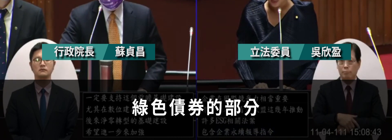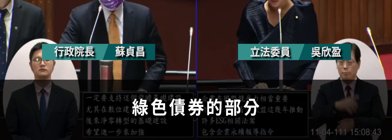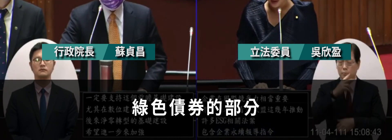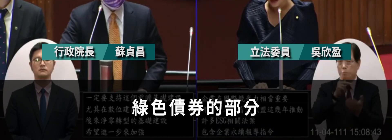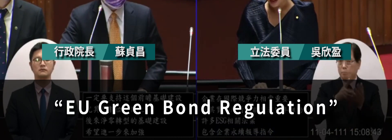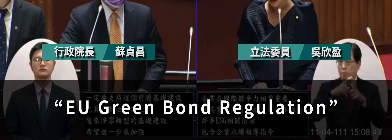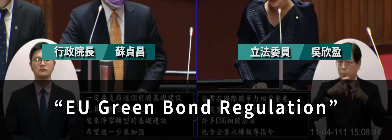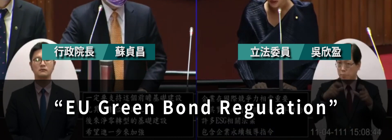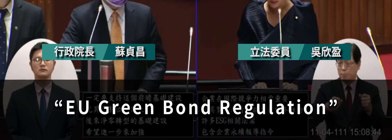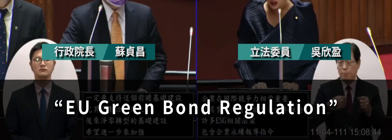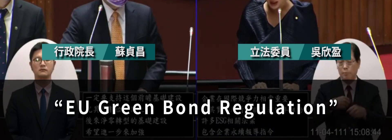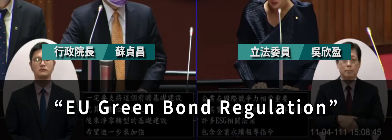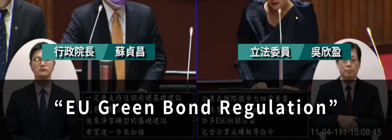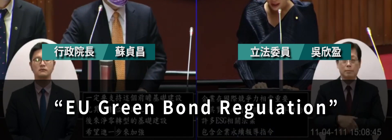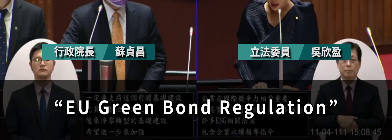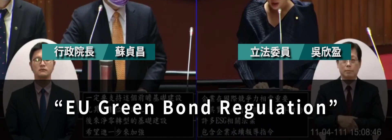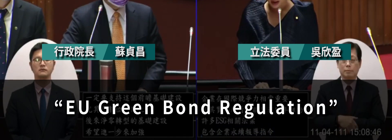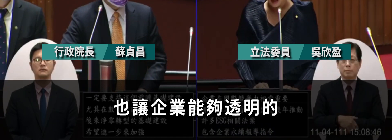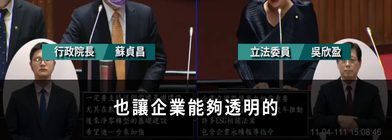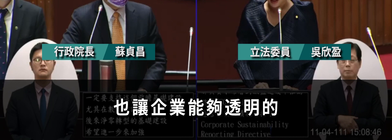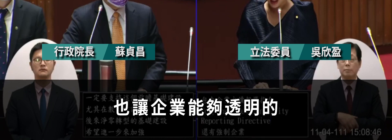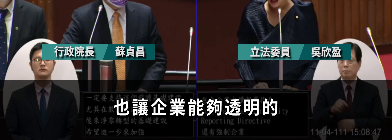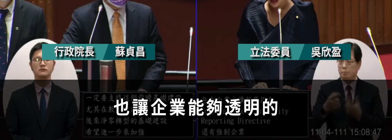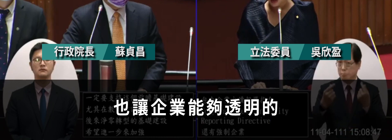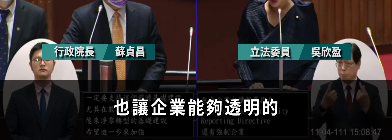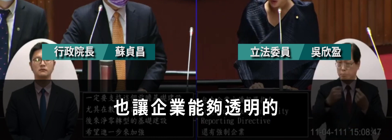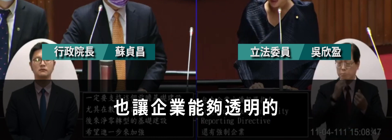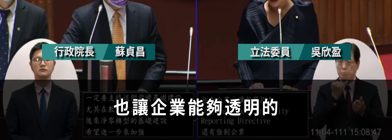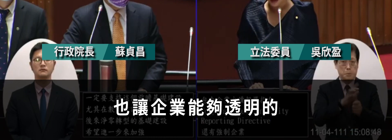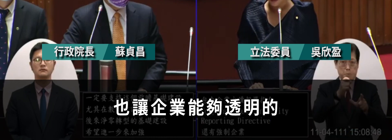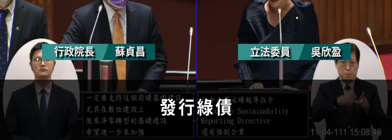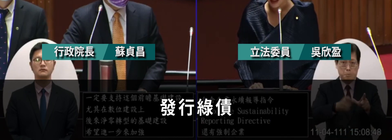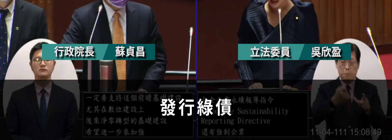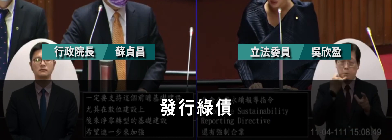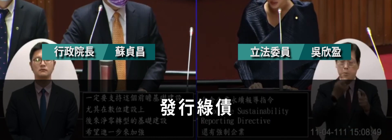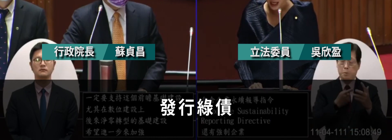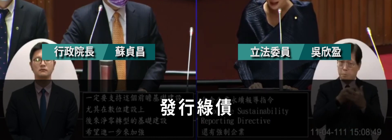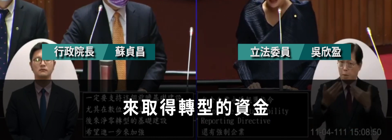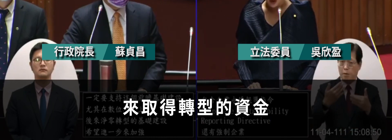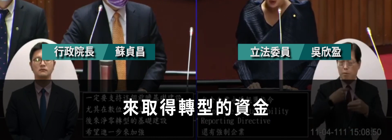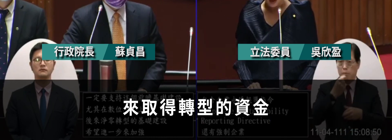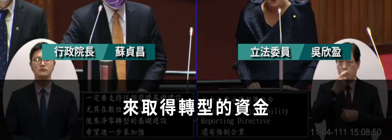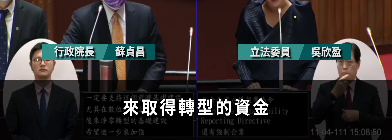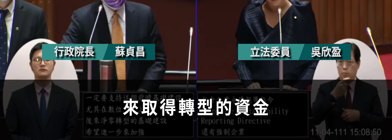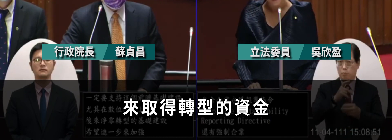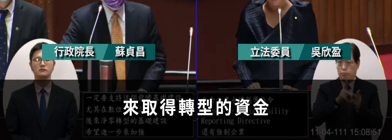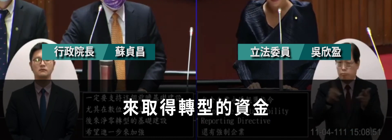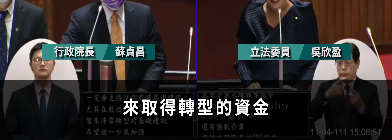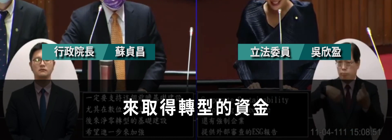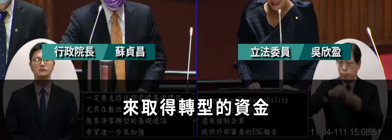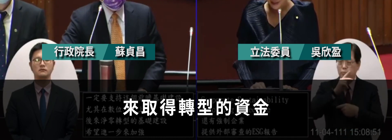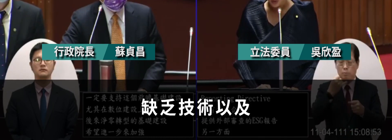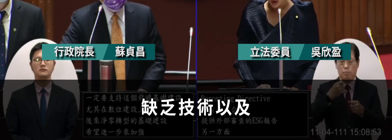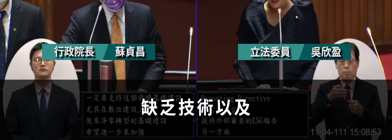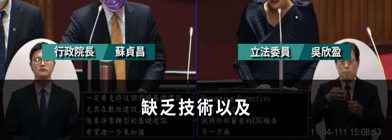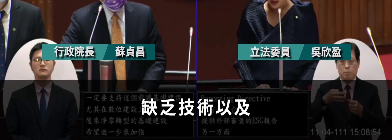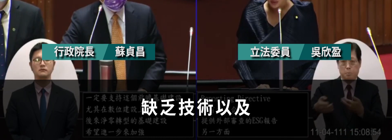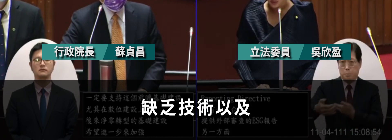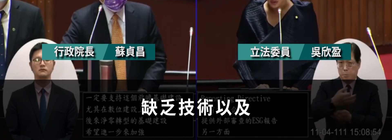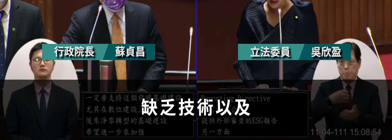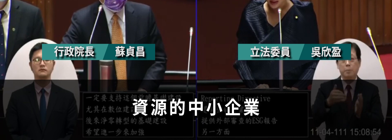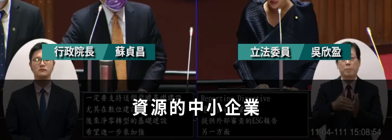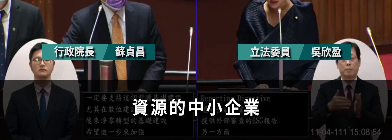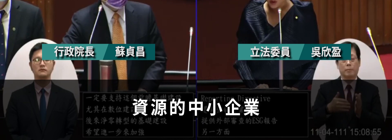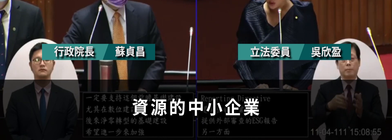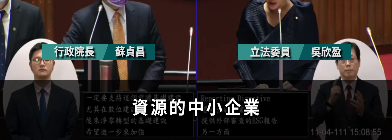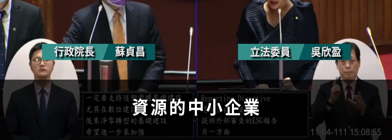券的部分 EU Green Bond Regulation 也让企业能够透明的发行绿债来取得转型的资金。缺乏技术